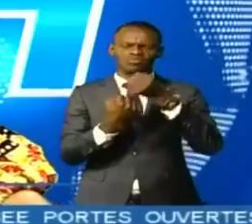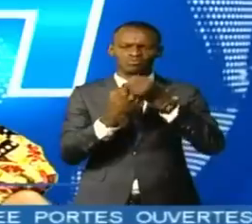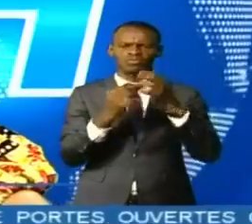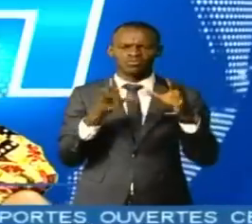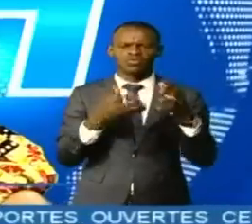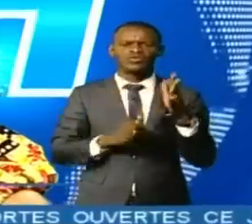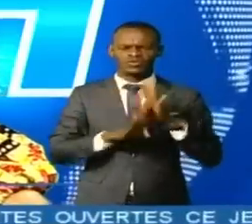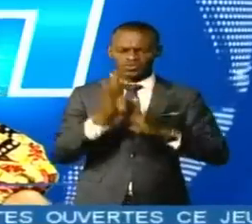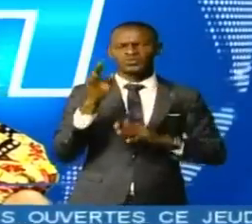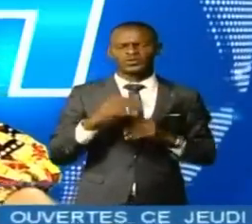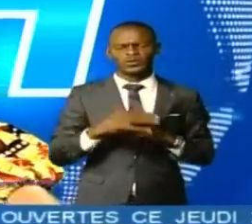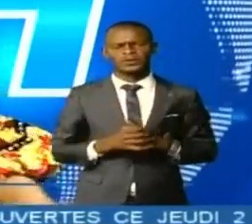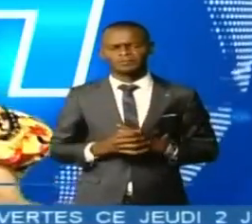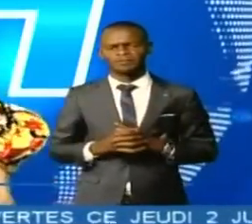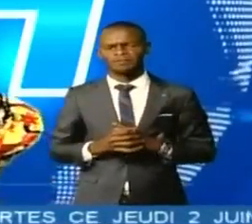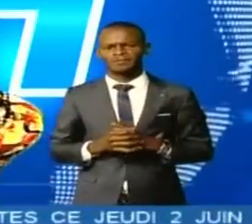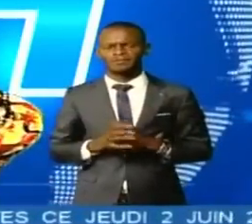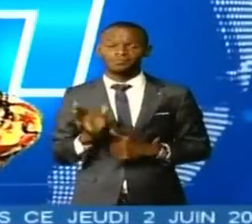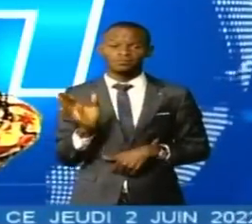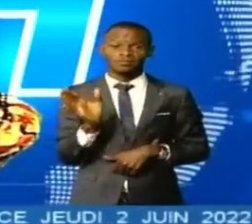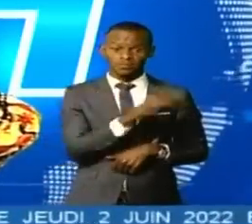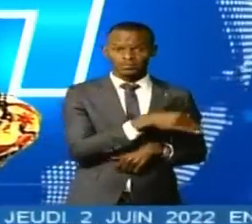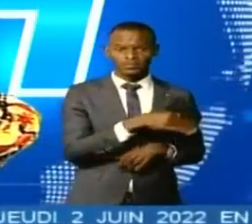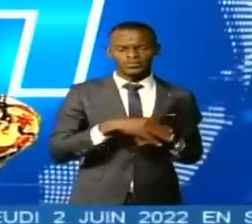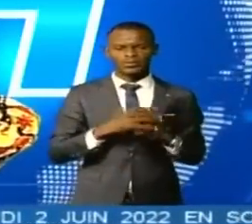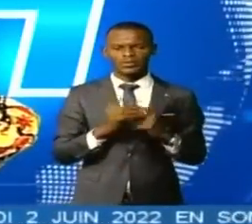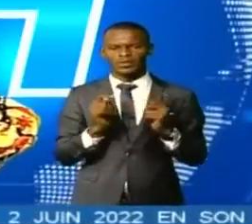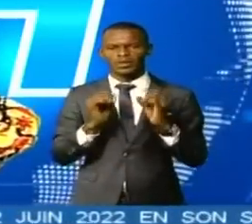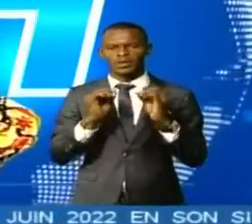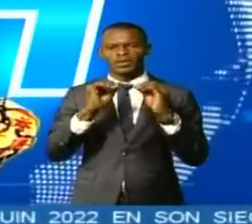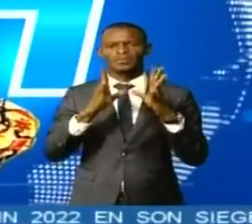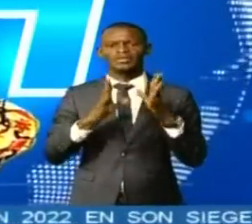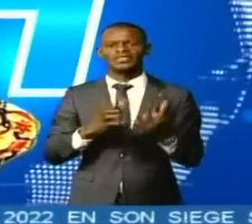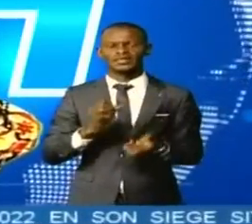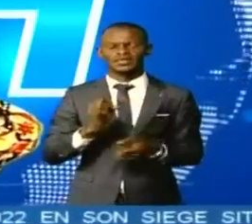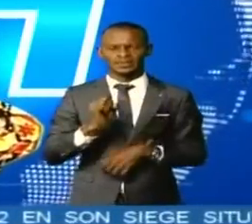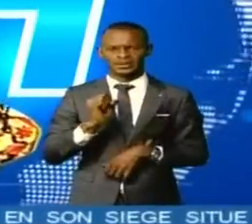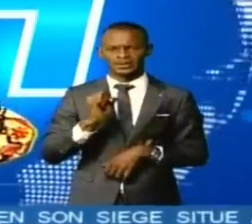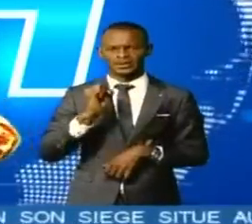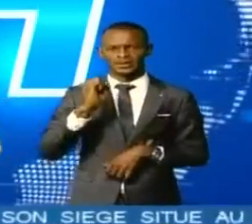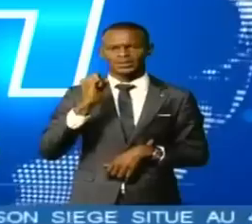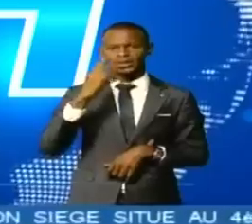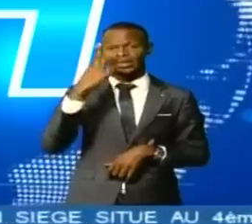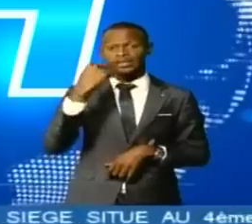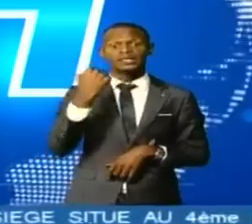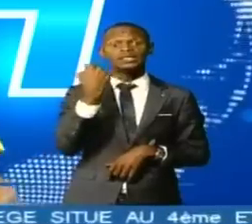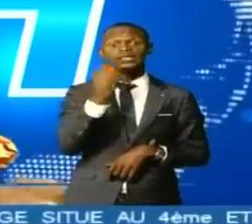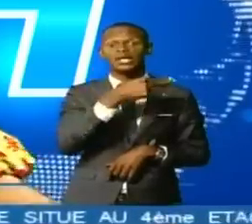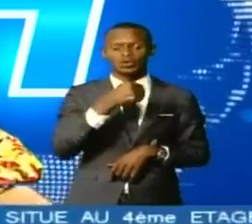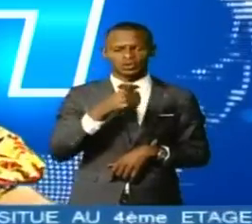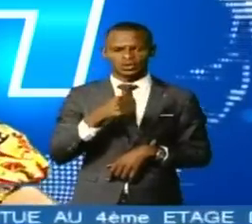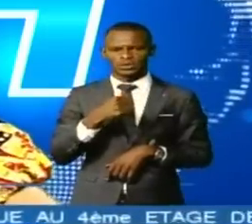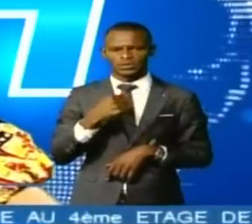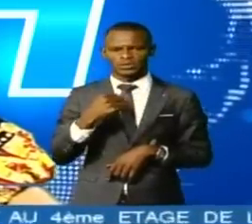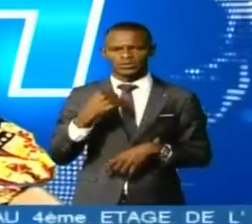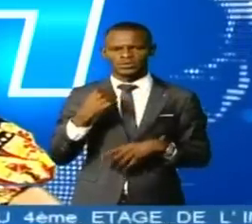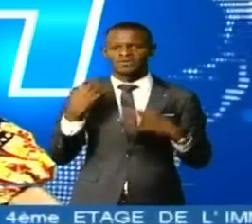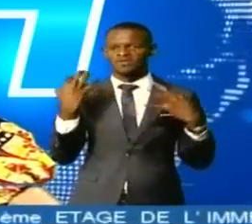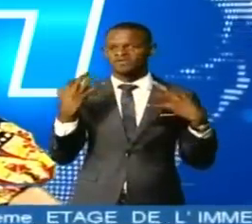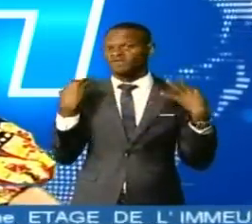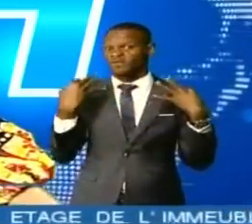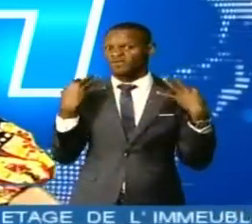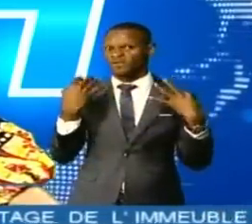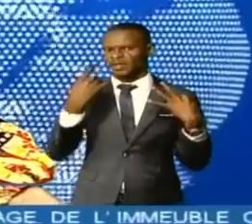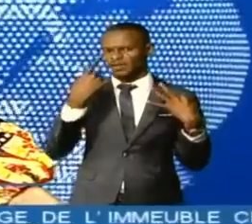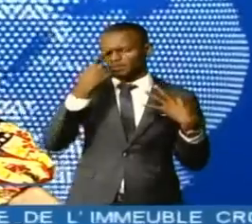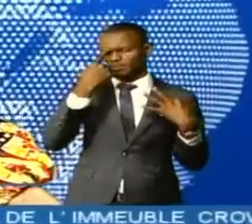éteinte. Les enseignants catholiques célèbrent la fête de Saint-Jean-Baptiste de la Salle. Suivez les détails